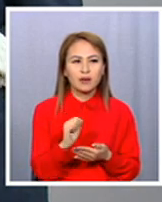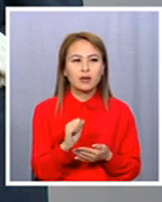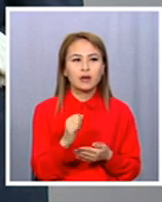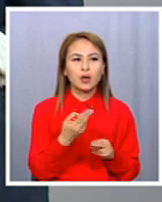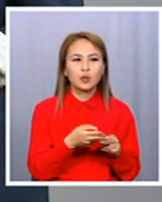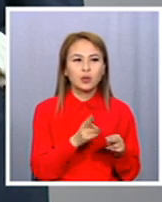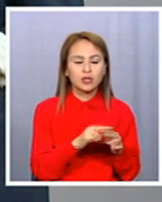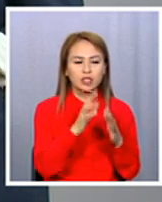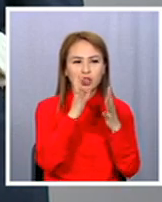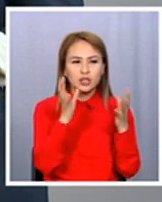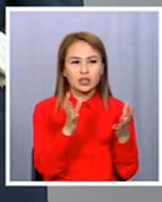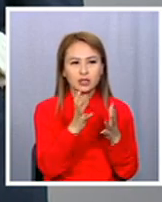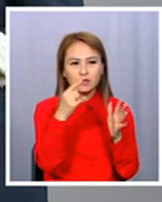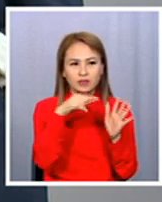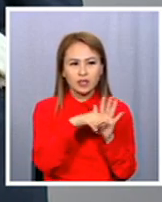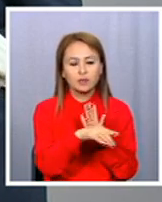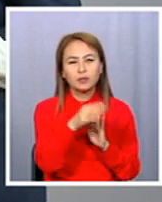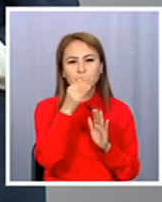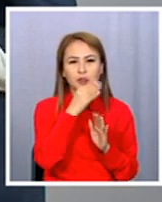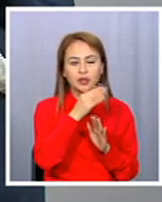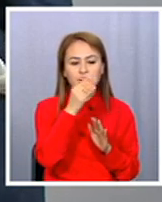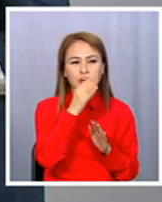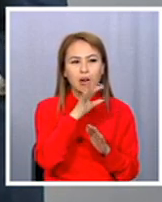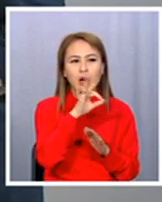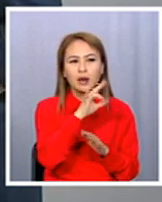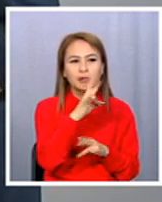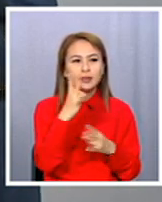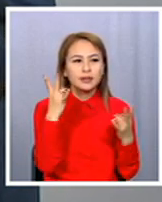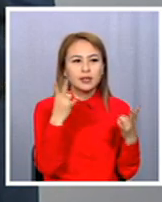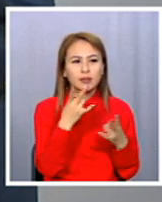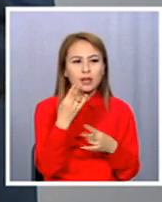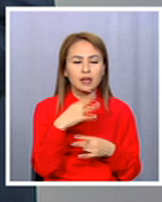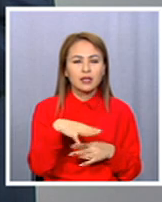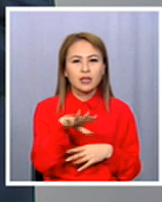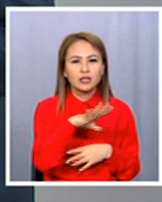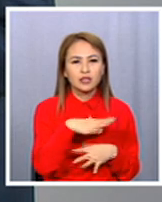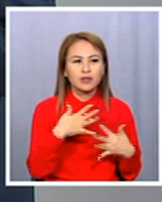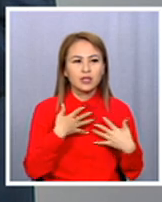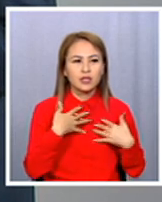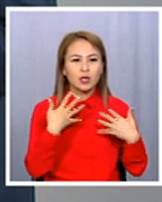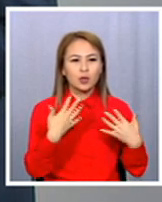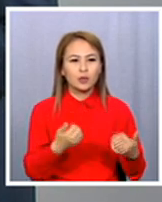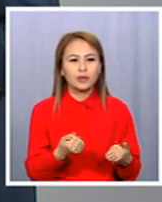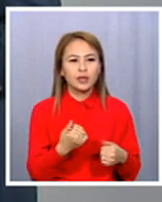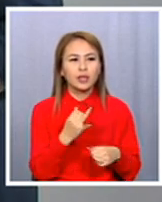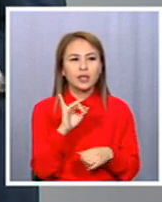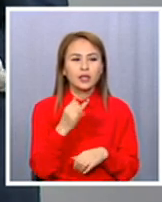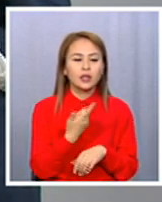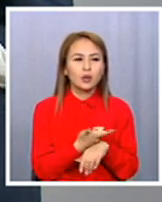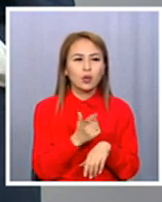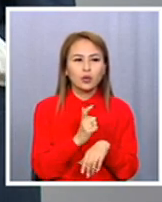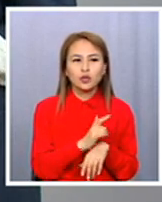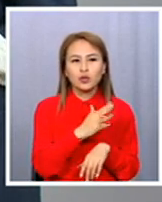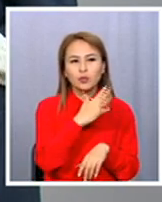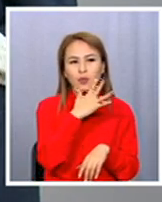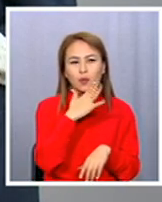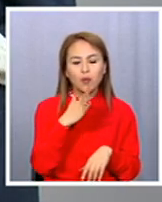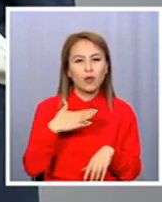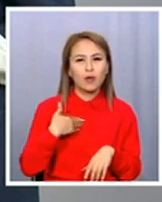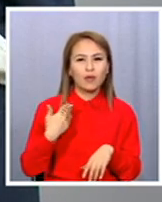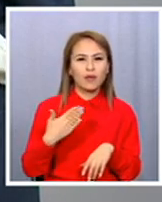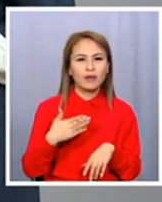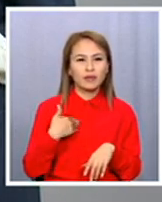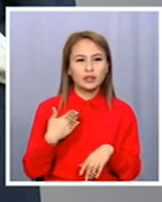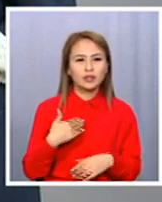которые содержатся в нашей пище. Они необходимы для нашего здоровья. Их очень